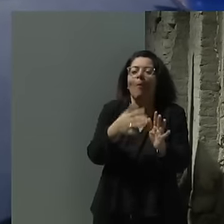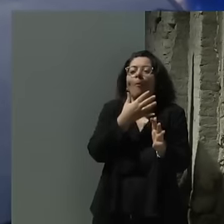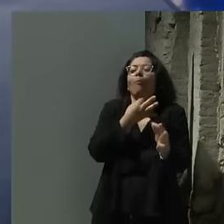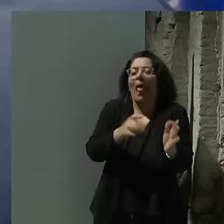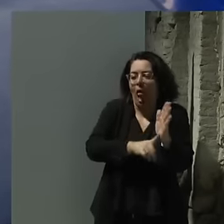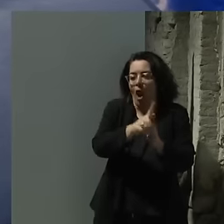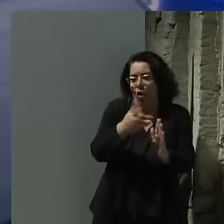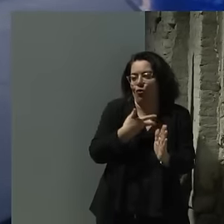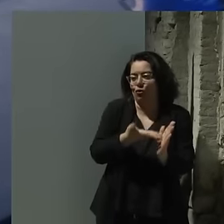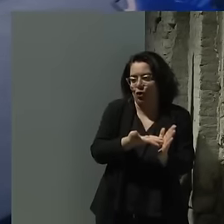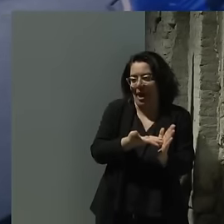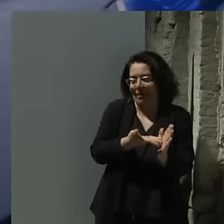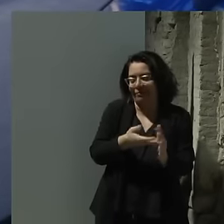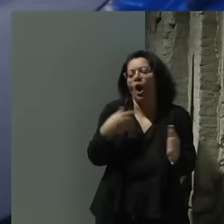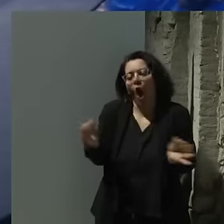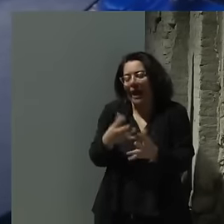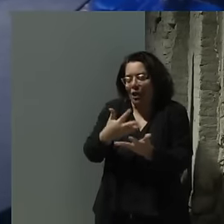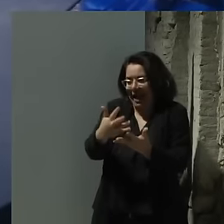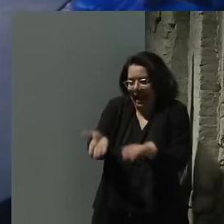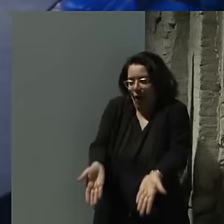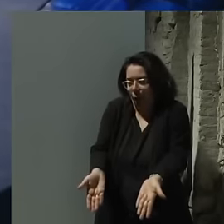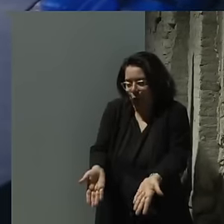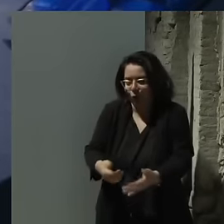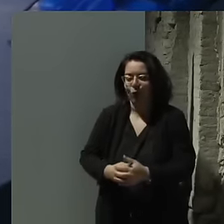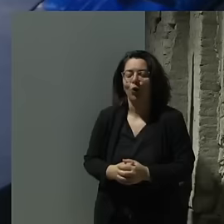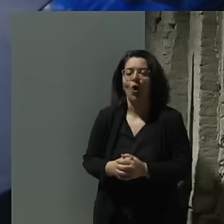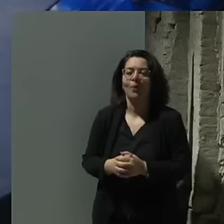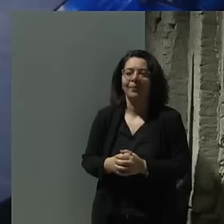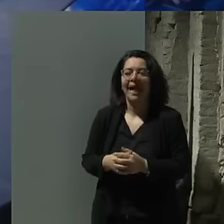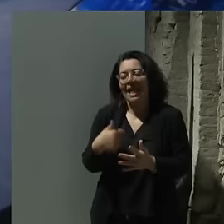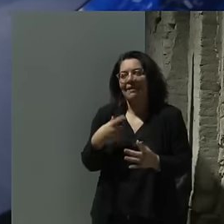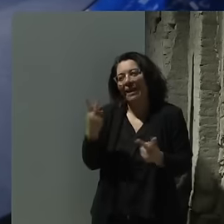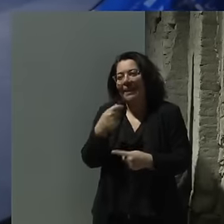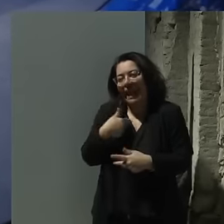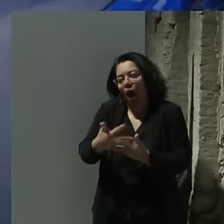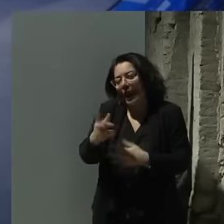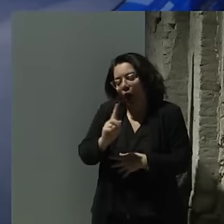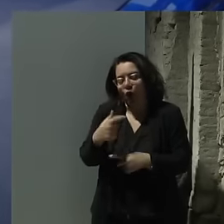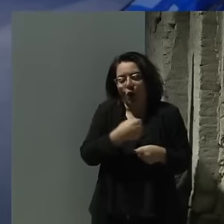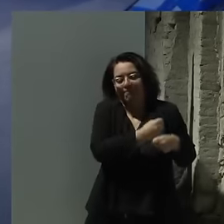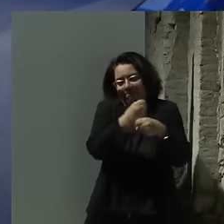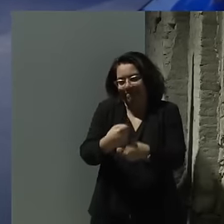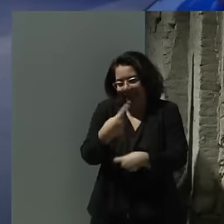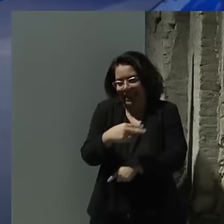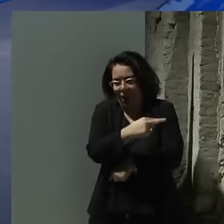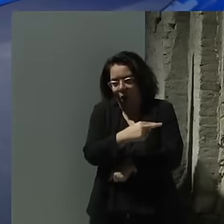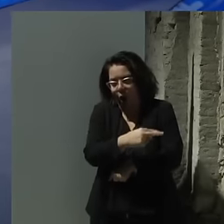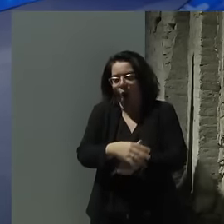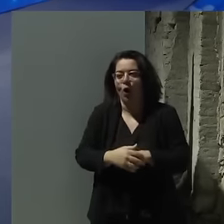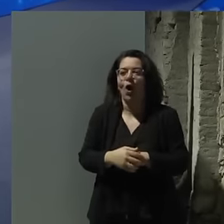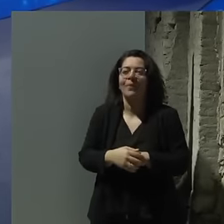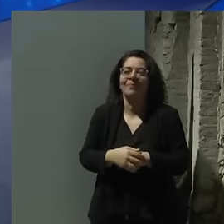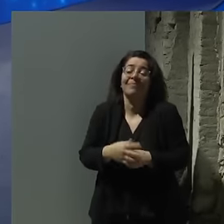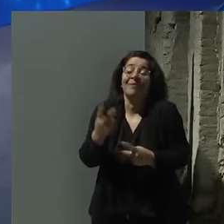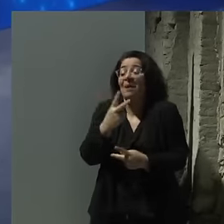Perché la storia che stiamo raccontando, e che voglio che raccontino poi loro, è la storia, chi di noi ha i capelli bianchi,